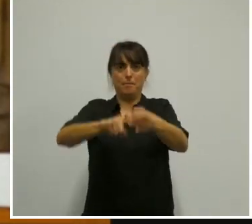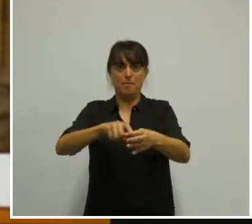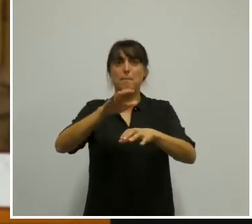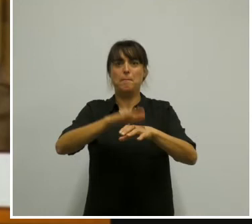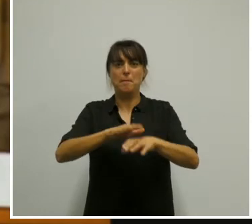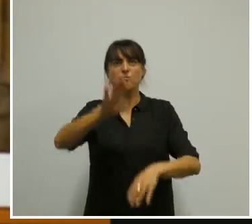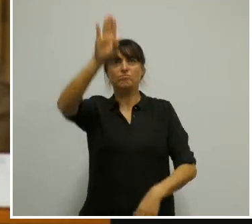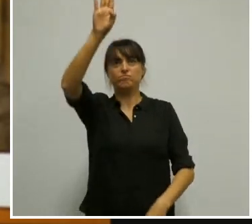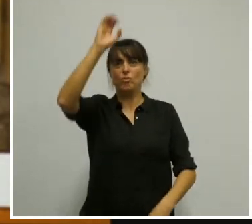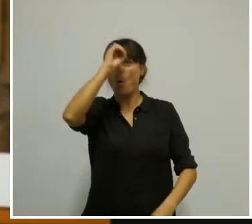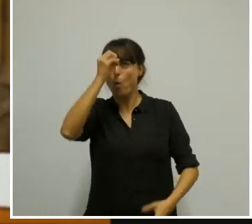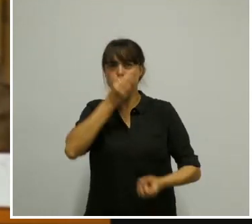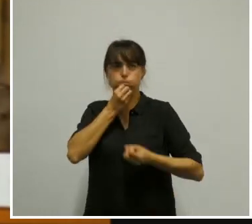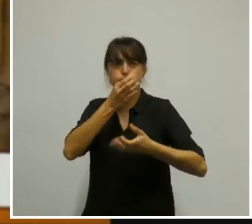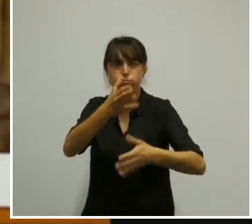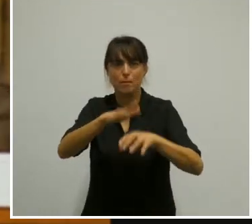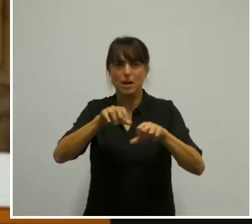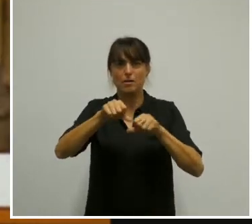afecten.